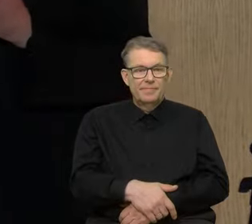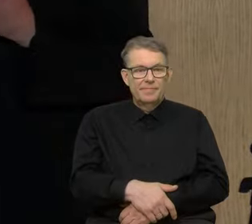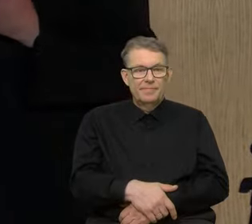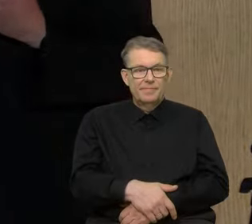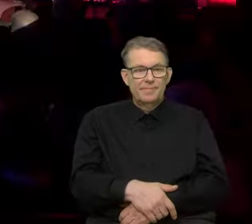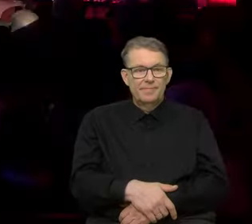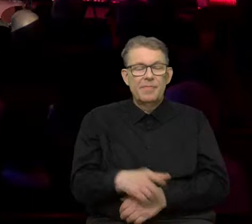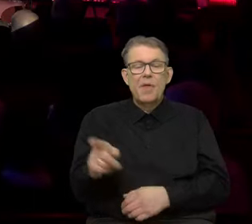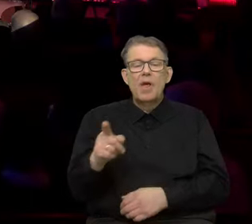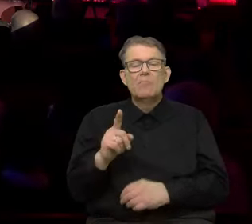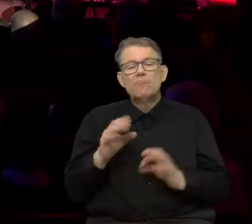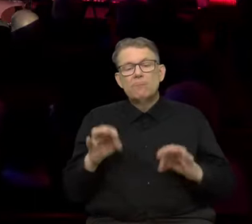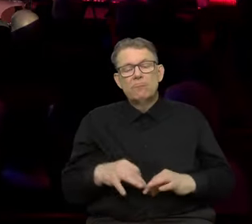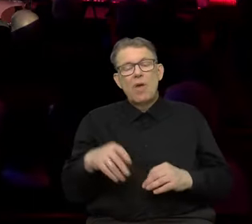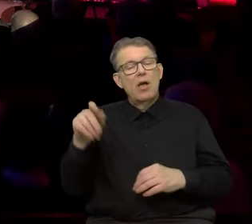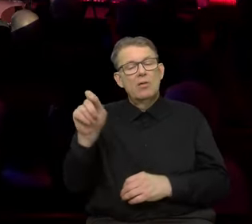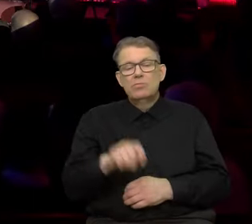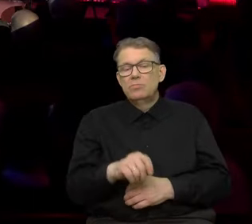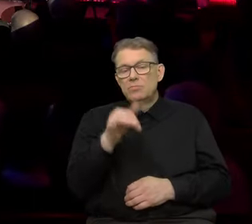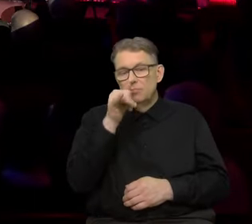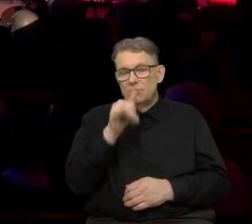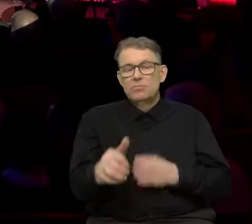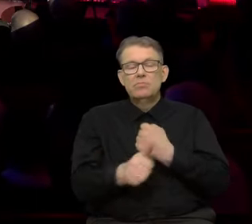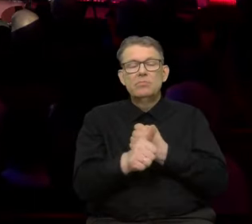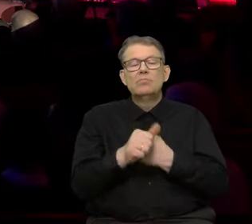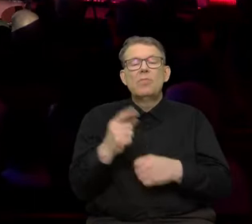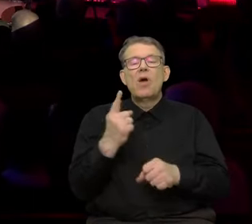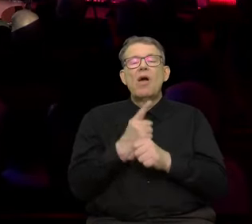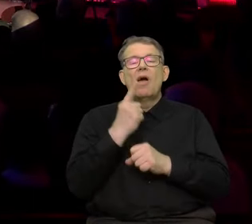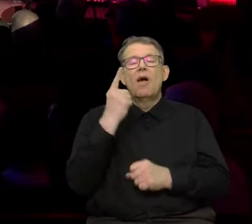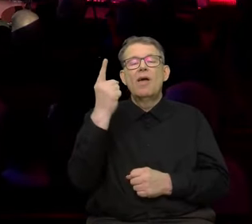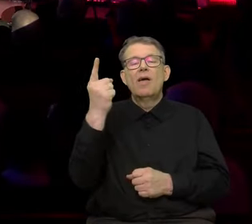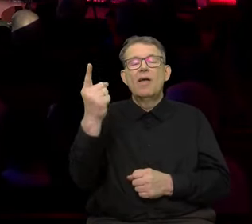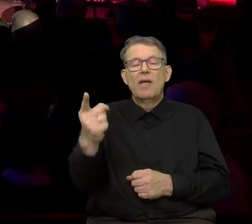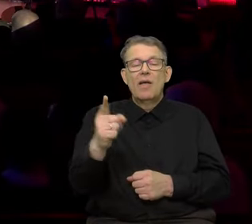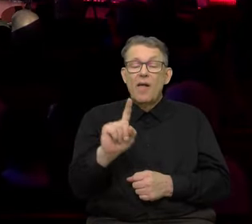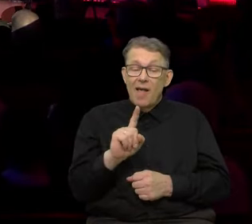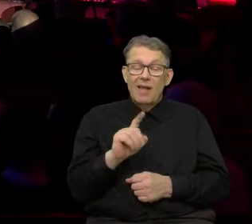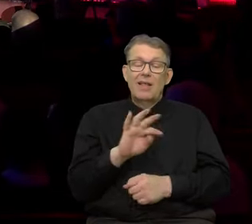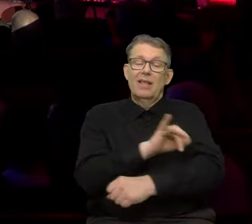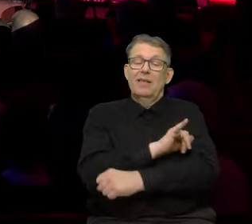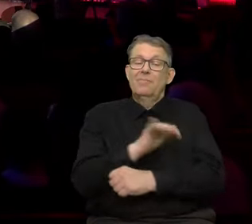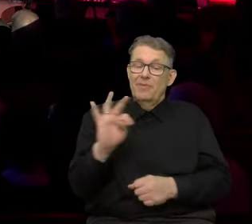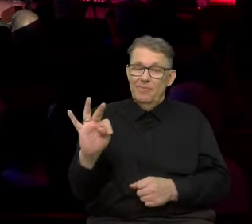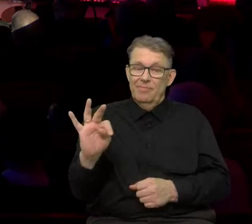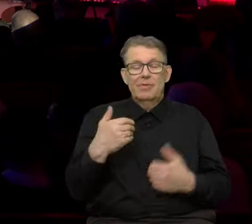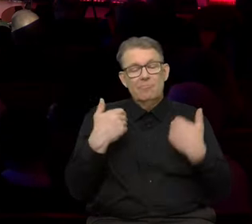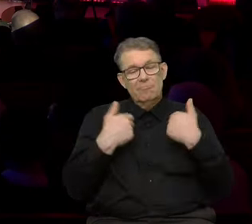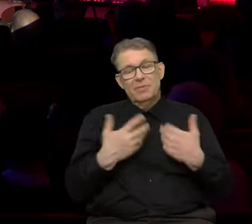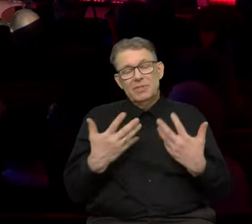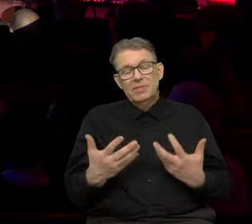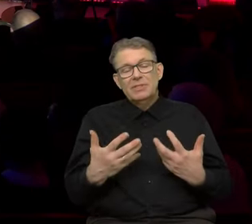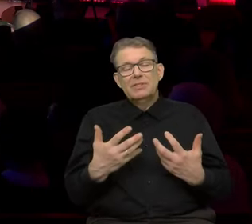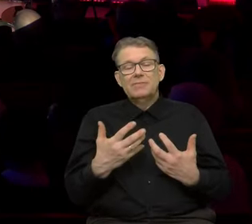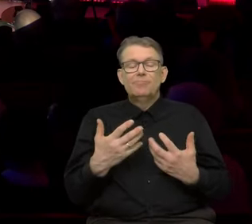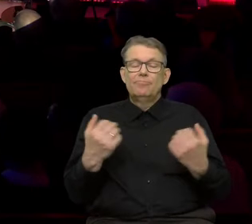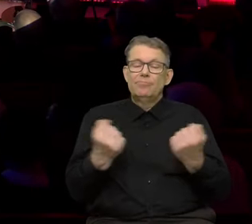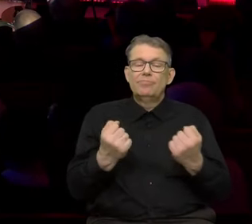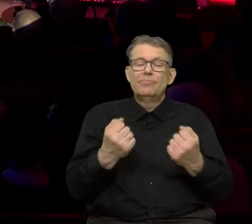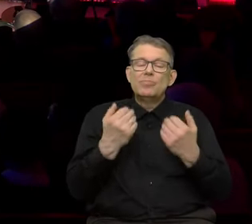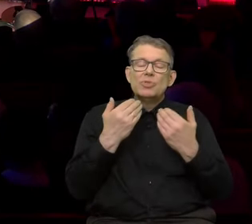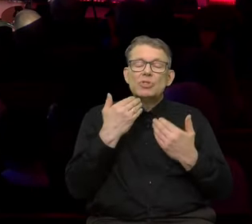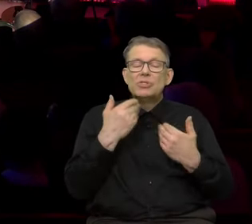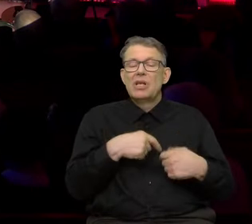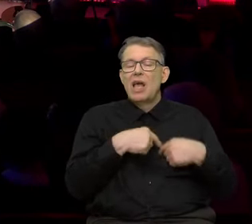pan Bal nie mógł przybyć osobiście ze względu na odległość, ale w jego imieniu pragnę serdecznie podziękować i przekażemy nagrodę